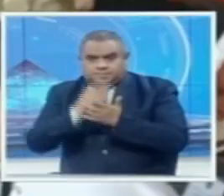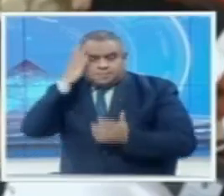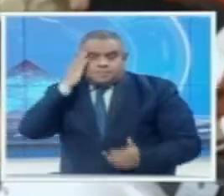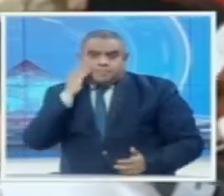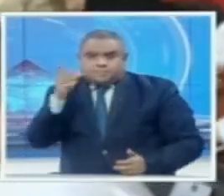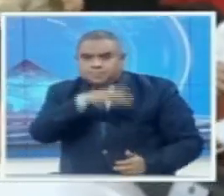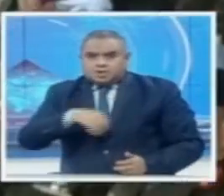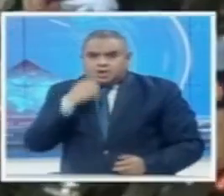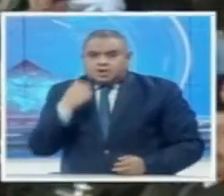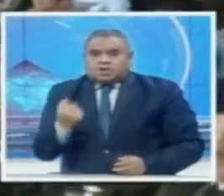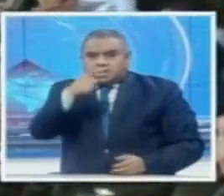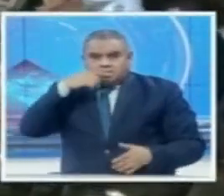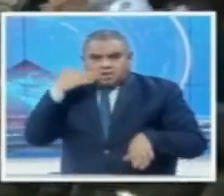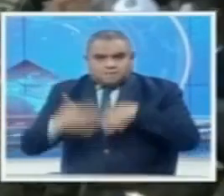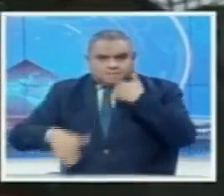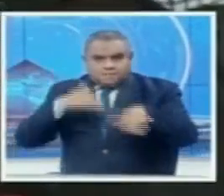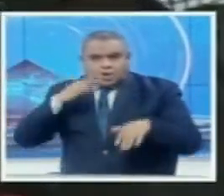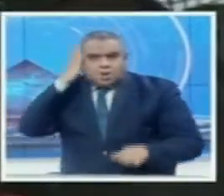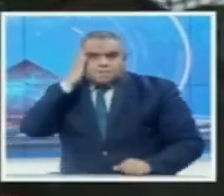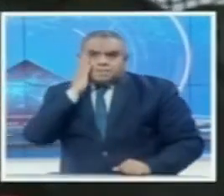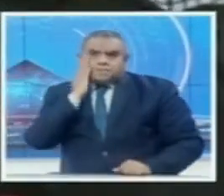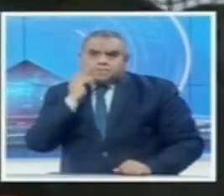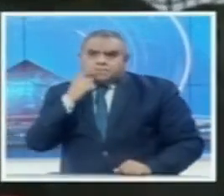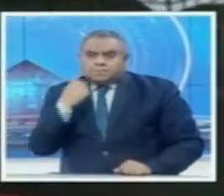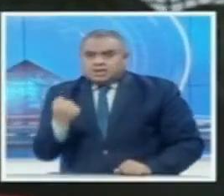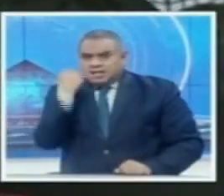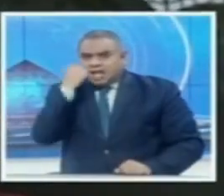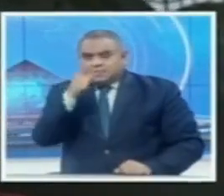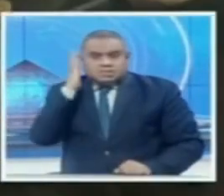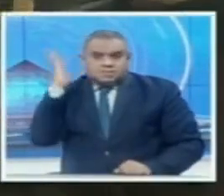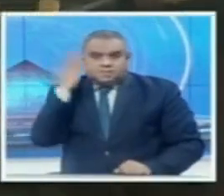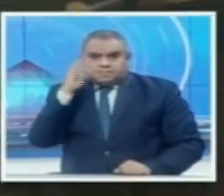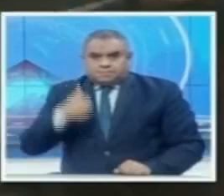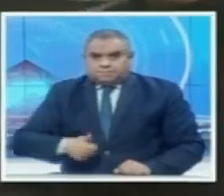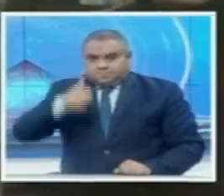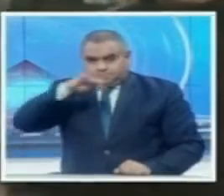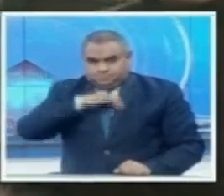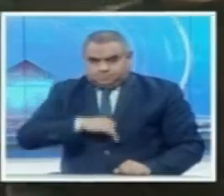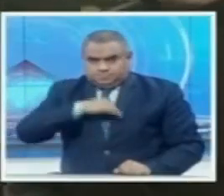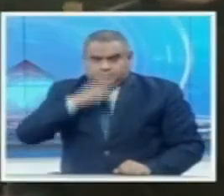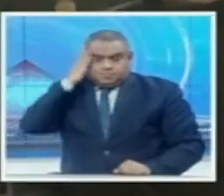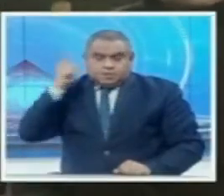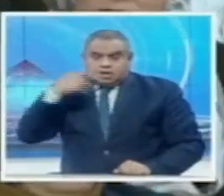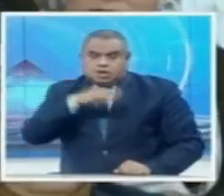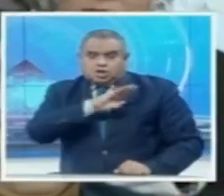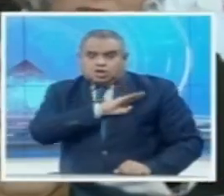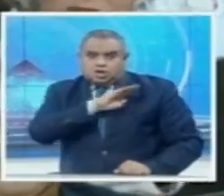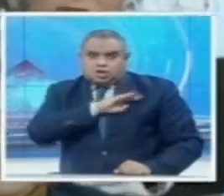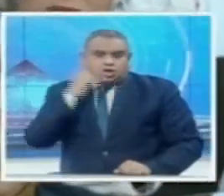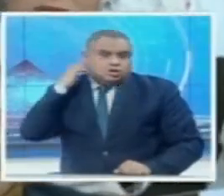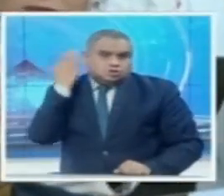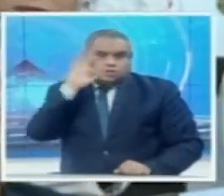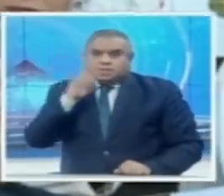بأبطال مصر أصحاب العزيمة القوية قادرون باختلاف، مشيرا إلى أن القوات المسلحة تفخر